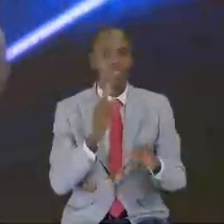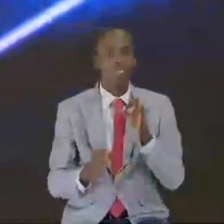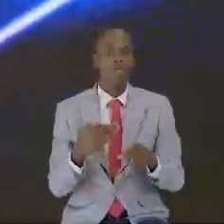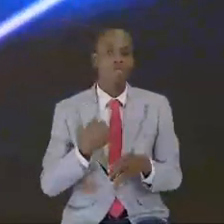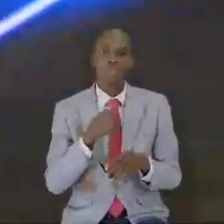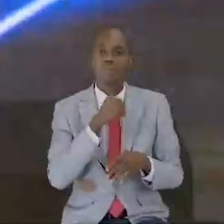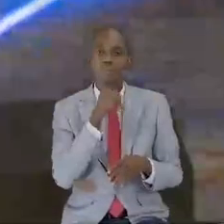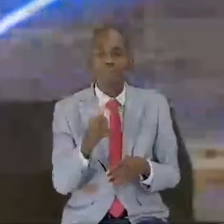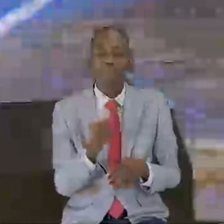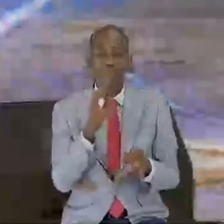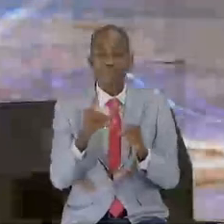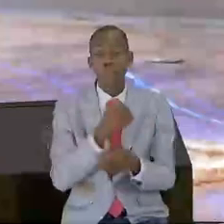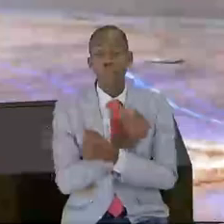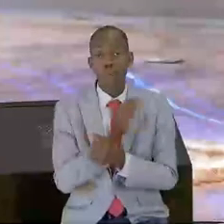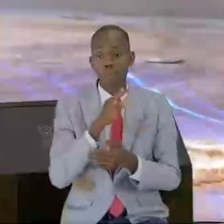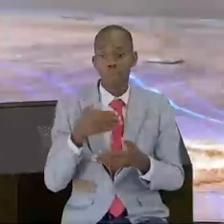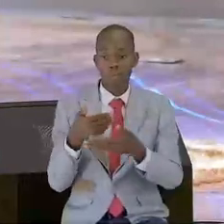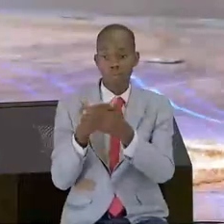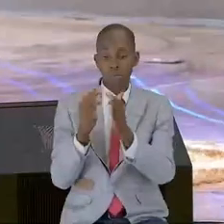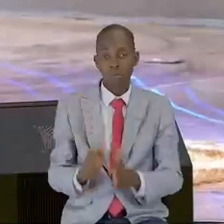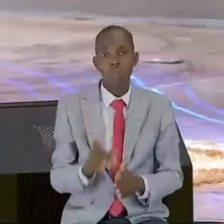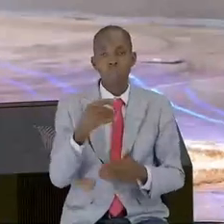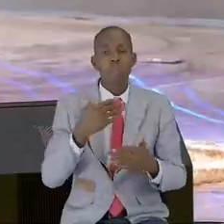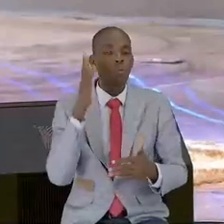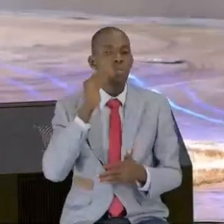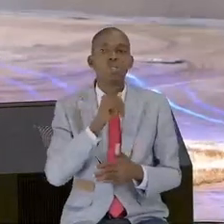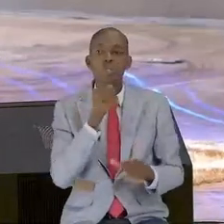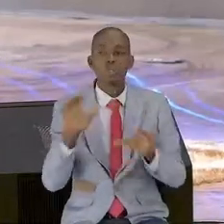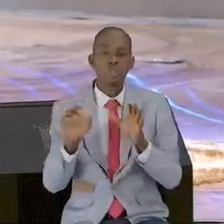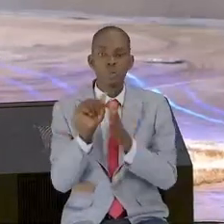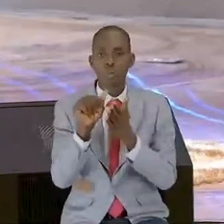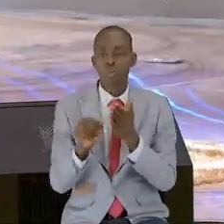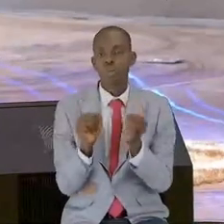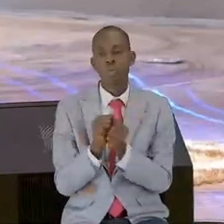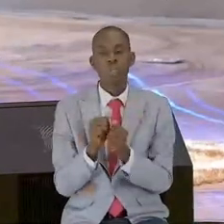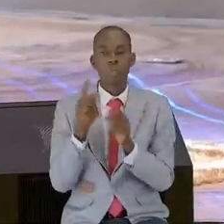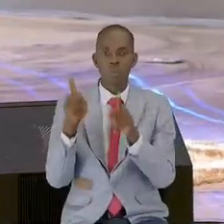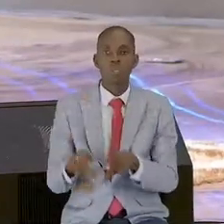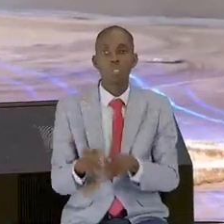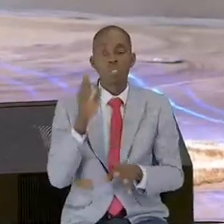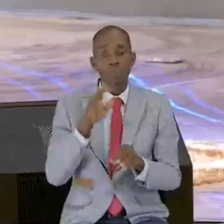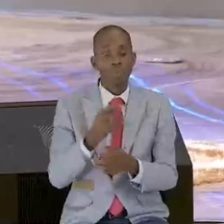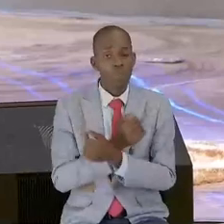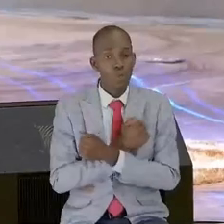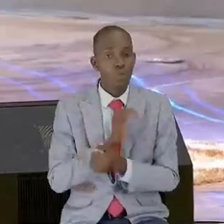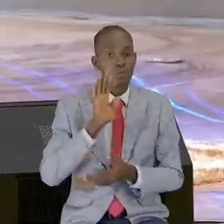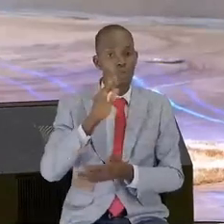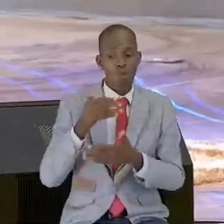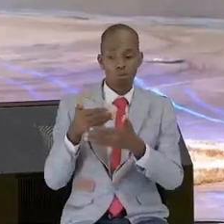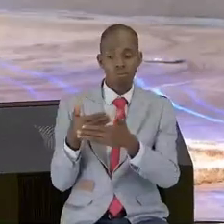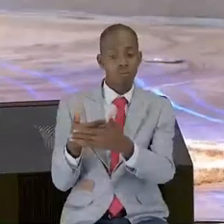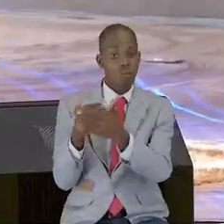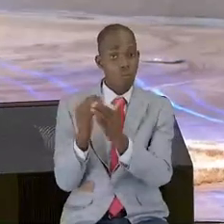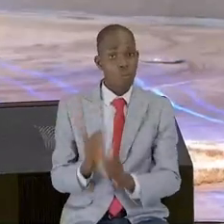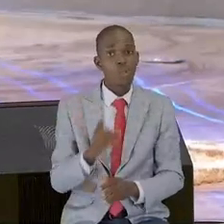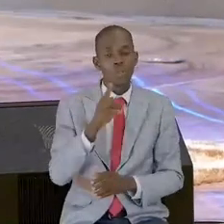adultère avec sa femme ou avec son mari. Si tu aimes ton voisin, tu ne vas pas tuer, tu ne vas pas commettre le mal, tu ne vas